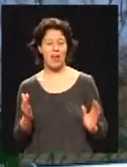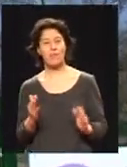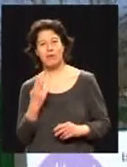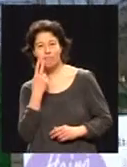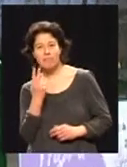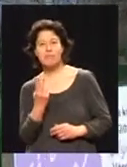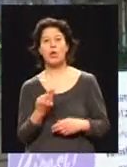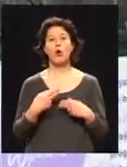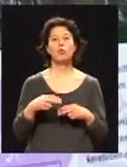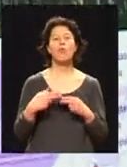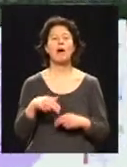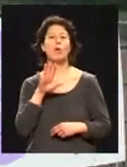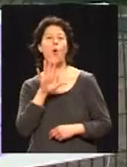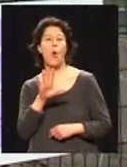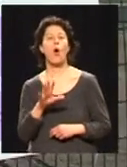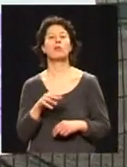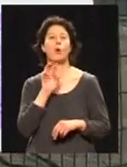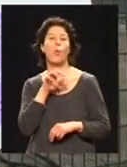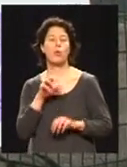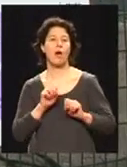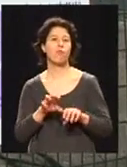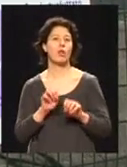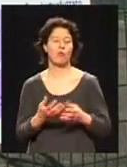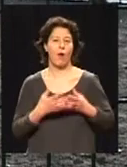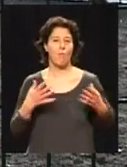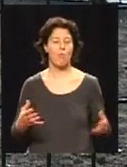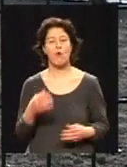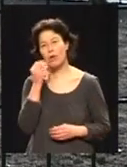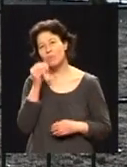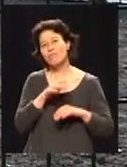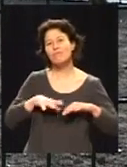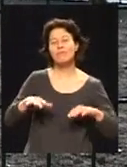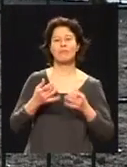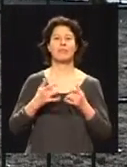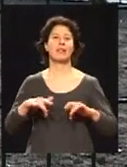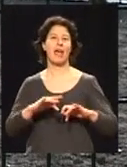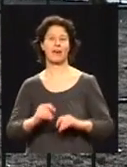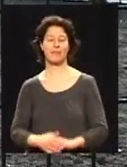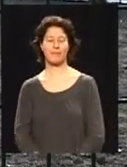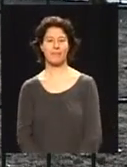előreláthatólag még további 5 kutyafuttatóval bővül az újpesti kutyák mozgástere.